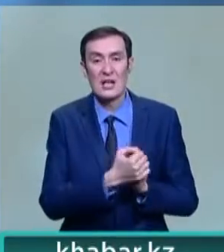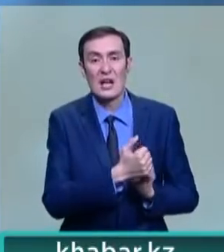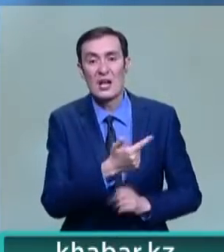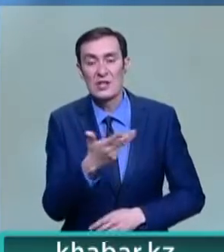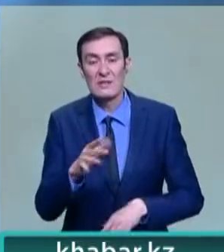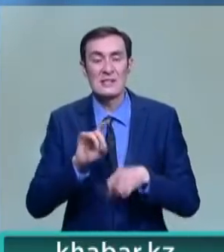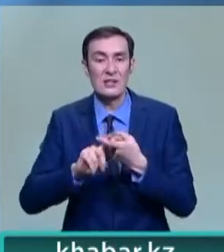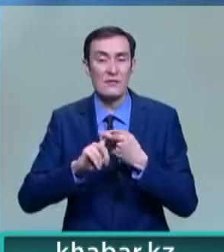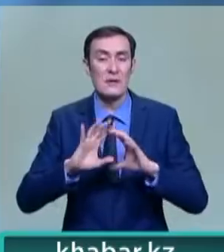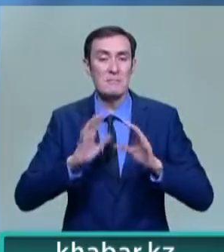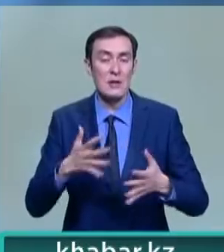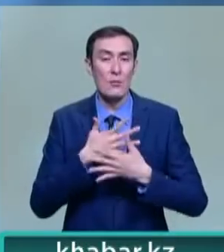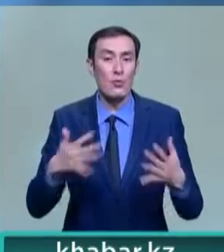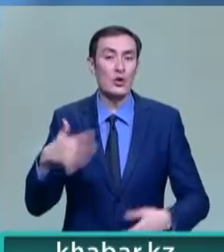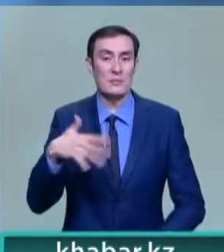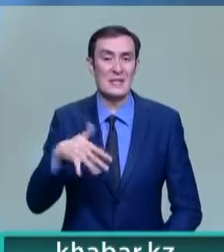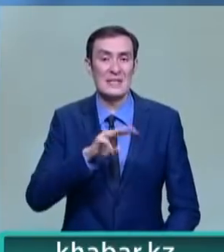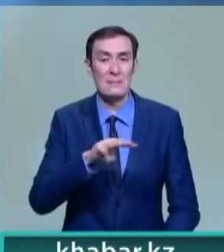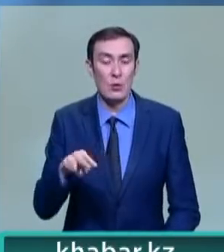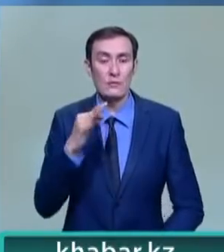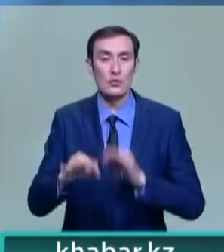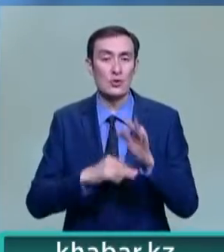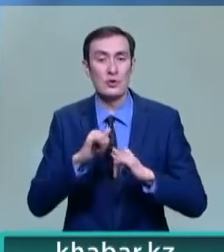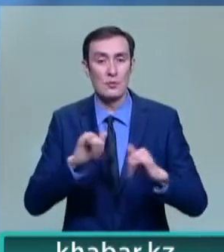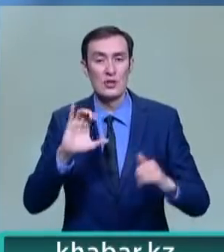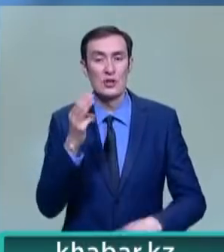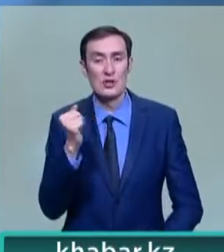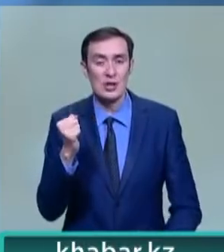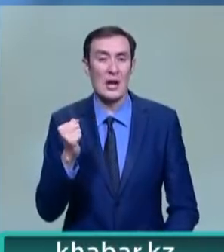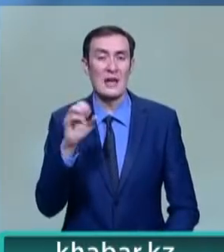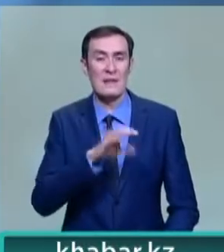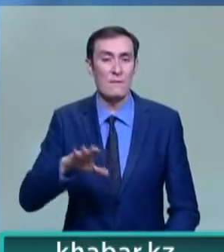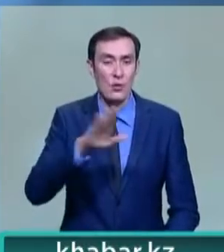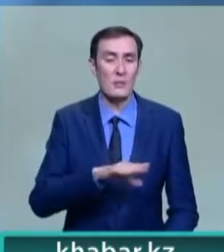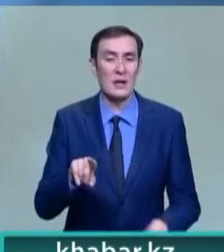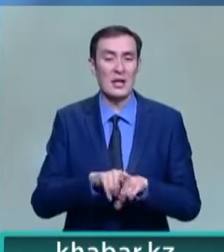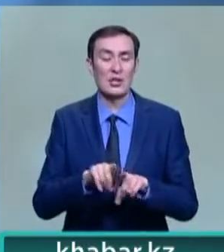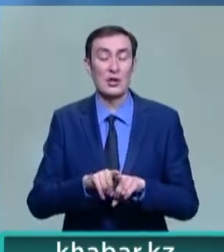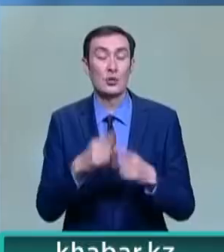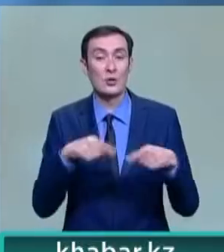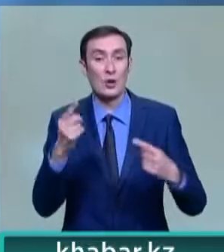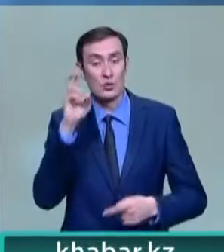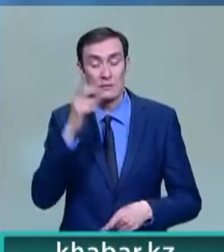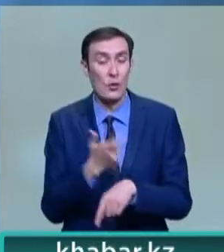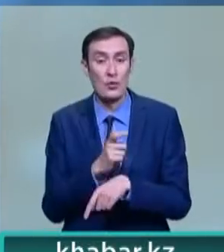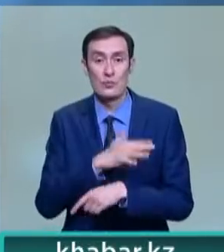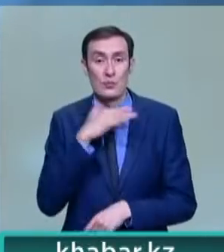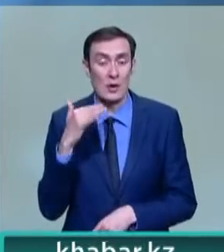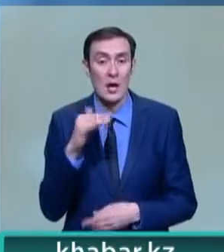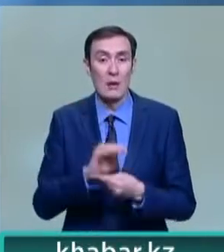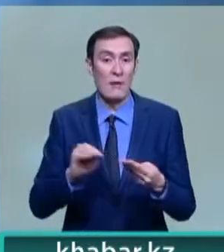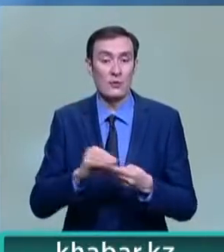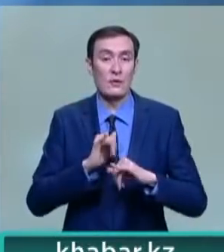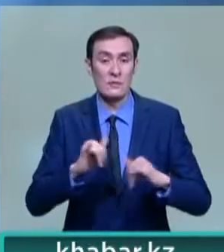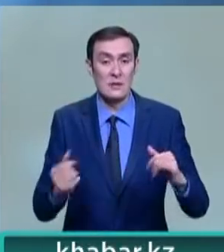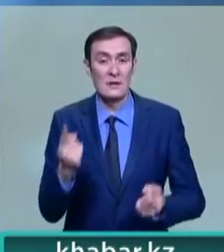заразившихся в мире перевалило за 50 миллионов. Суточный прирост в США, Европе и ряде других стран колоссальный. Повторные